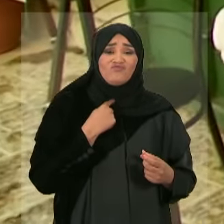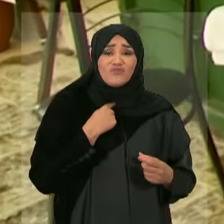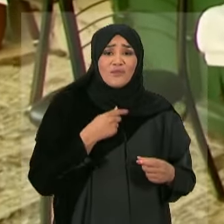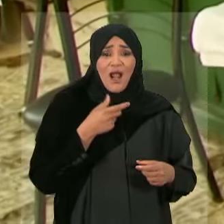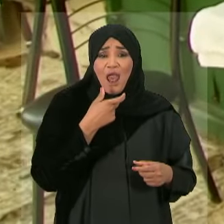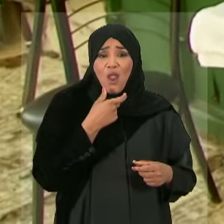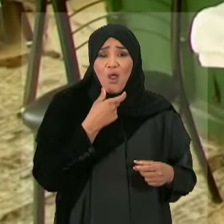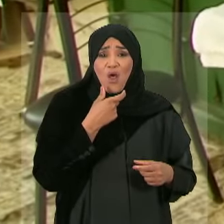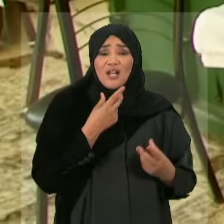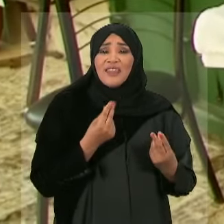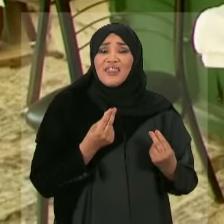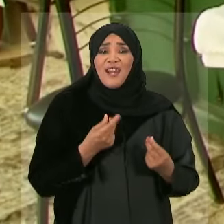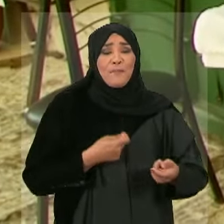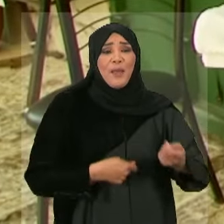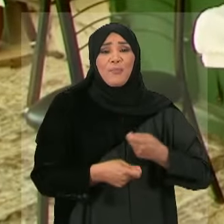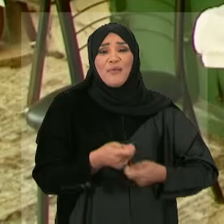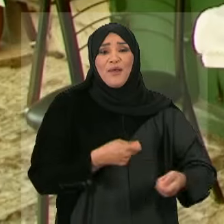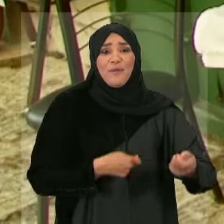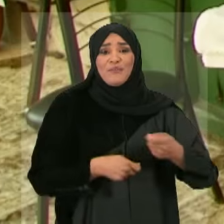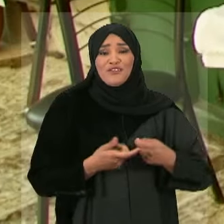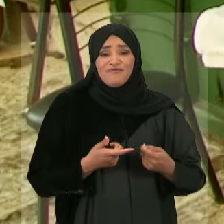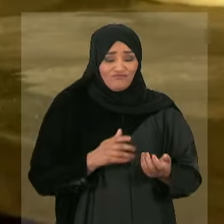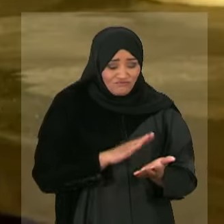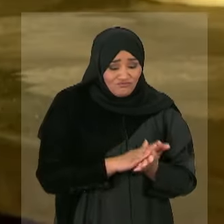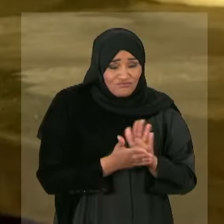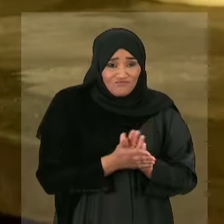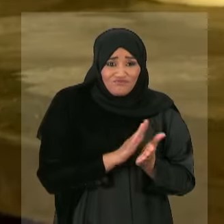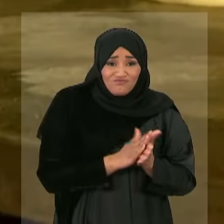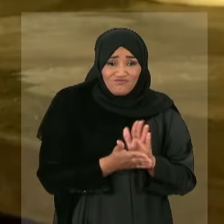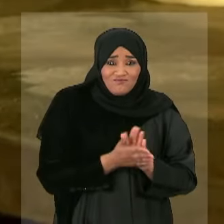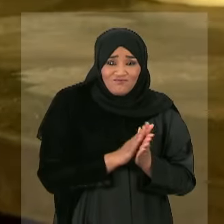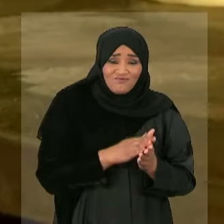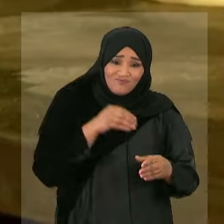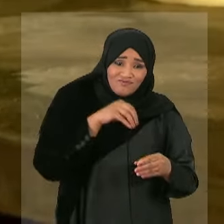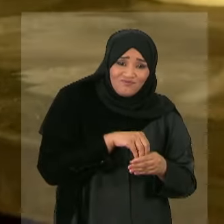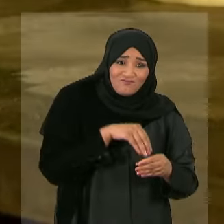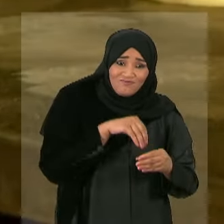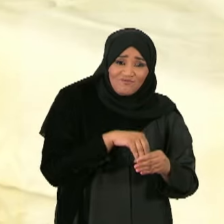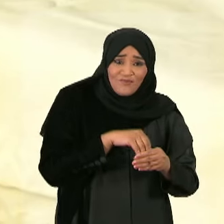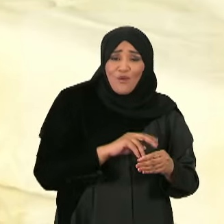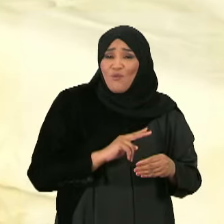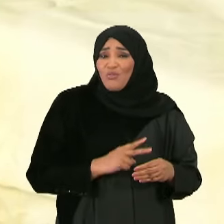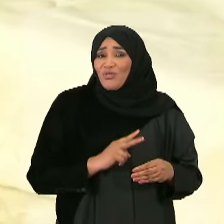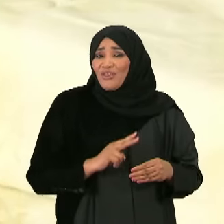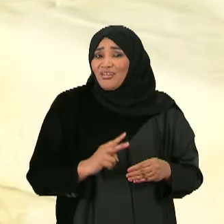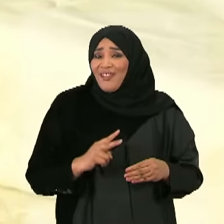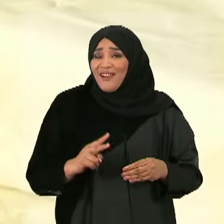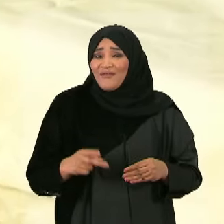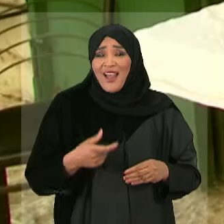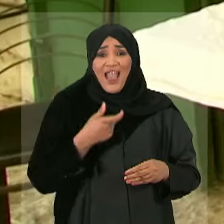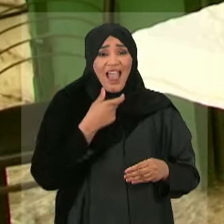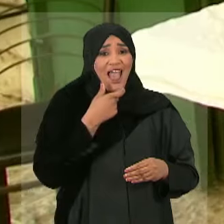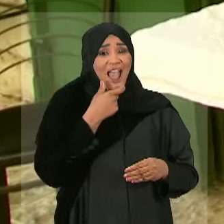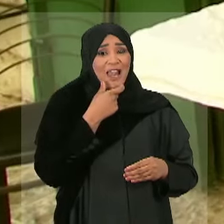بيشتروه. مجبور طبعاً يلزق العجينة، تلزق الحشوات طبعاً متعددة ومختلفة. مجرد إنه تكون